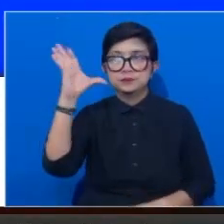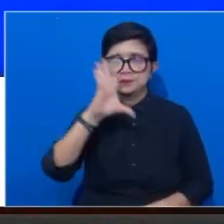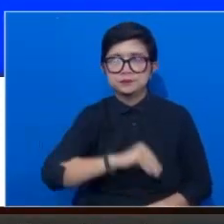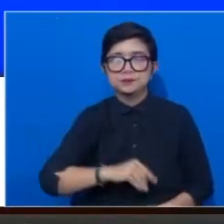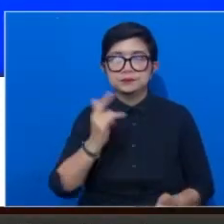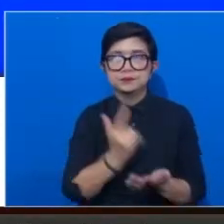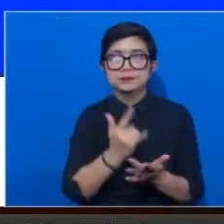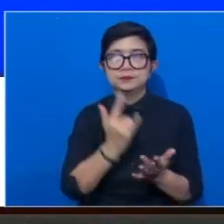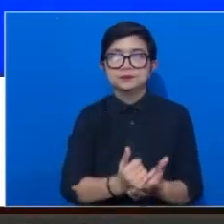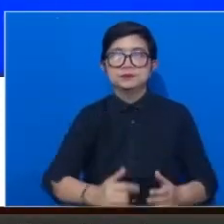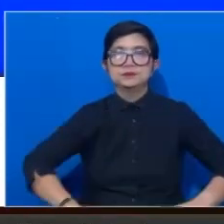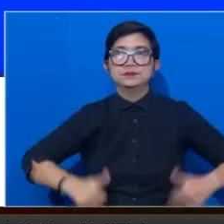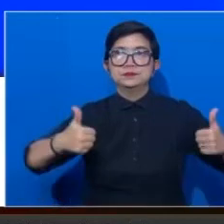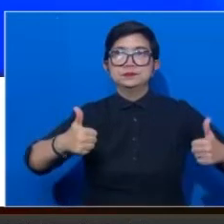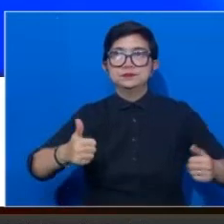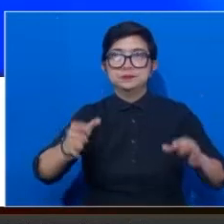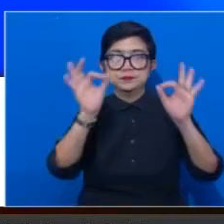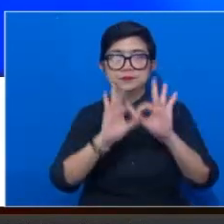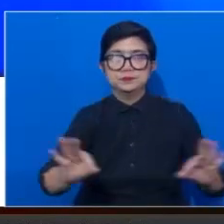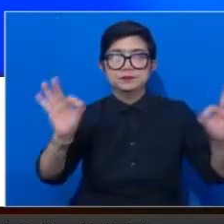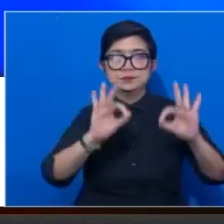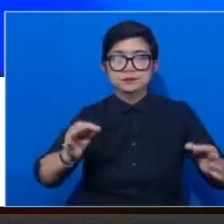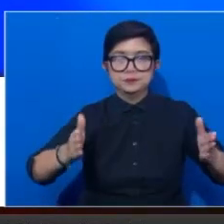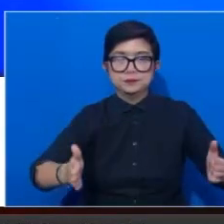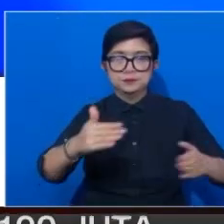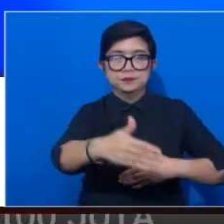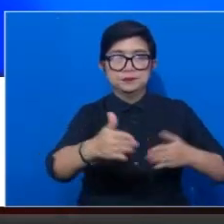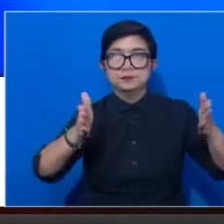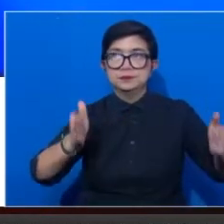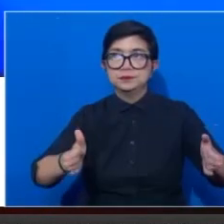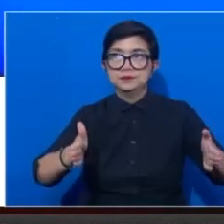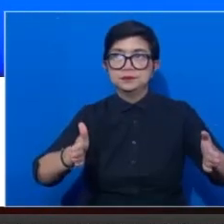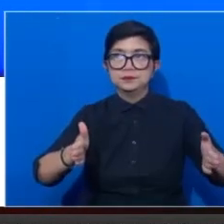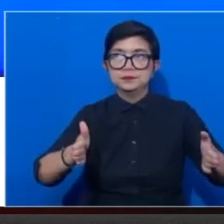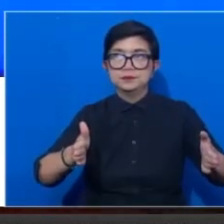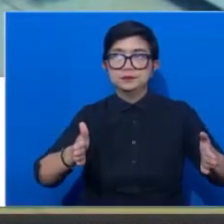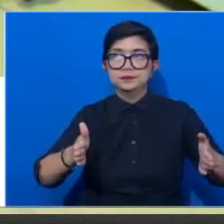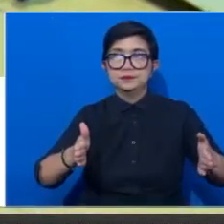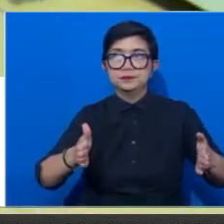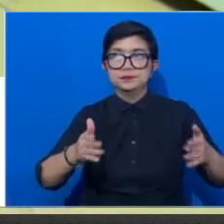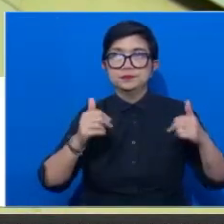siap sedia membersihkan kamar para jemaah calon haji yang akan berangkat ke Tanah Suci.